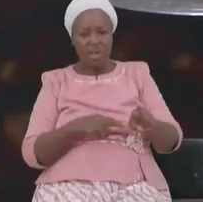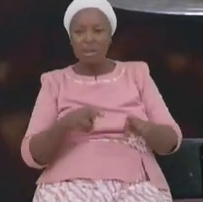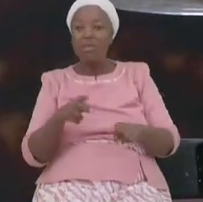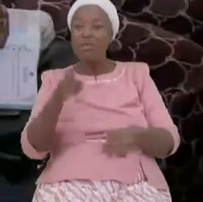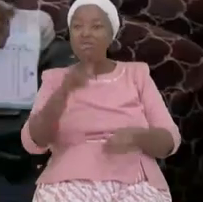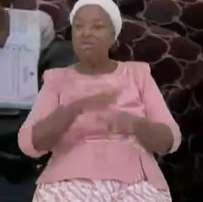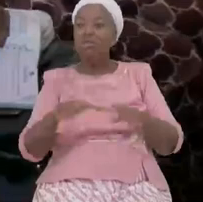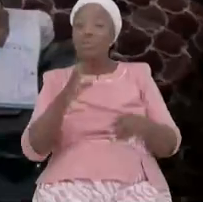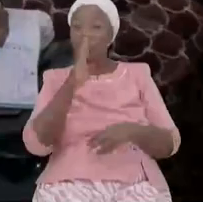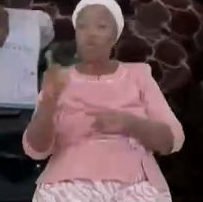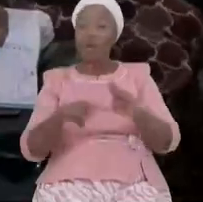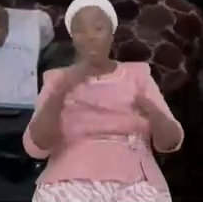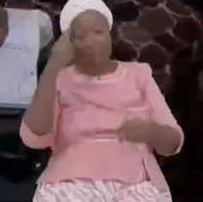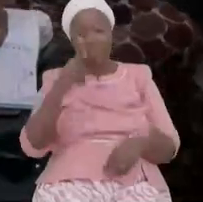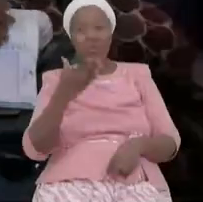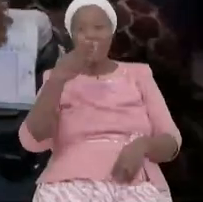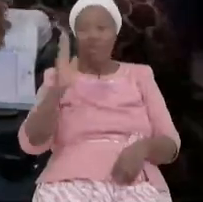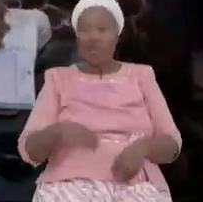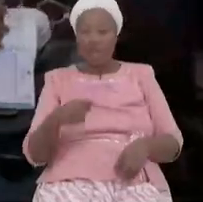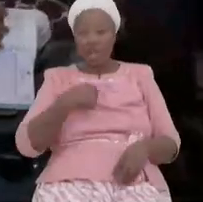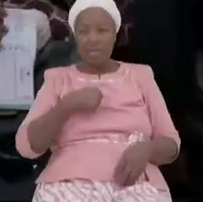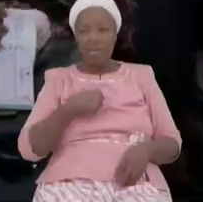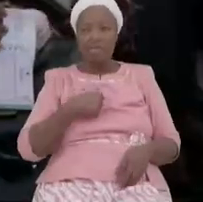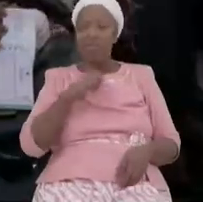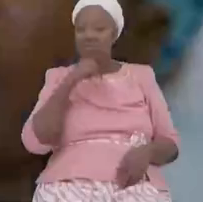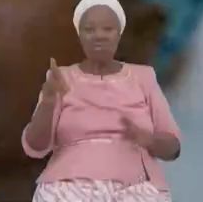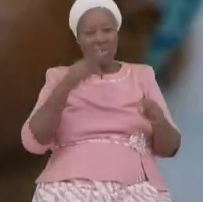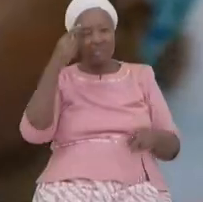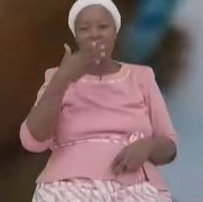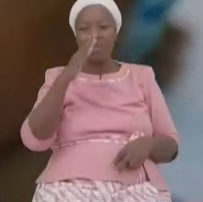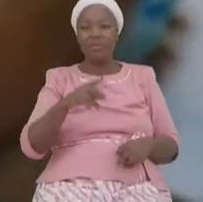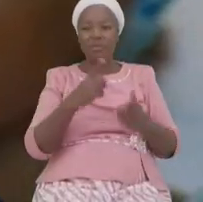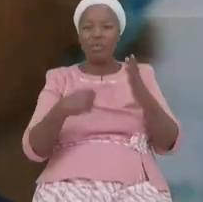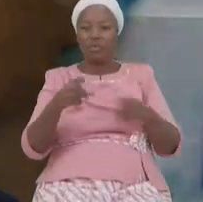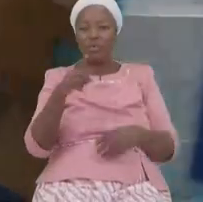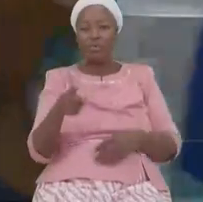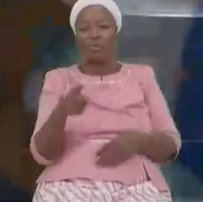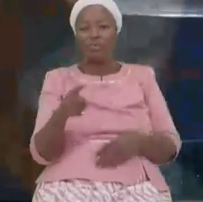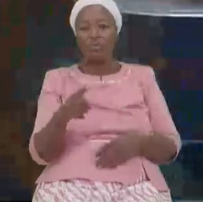mal. J'ai dit, je ne suis pas prêt pour le mal. En réalité,